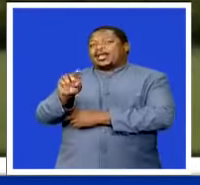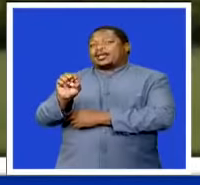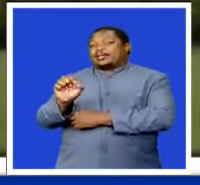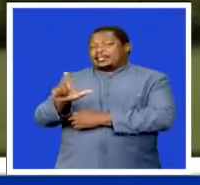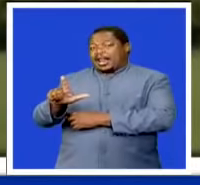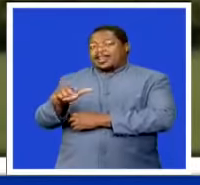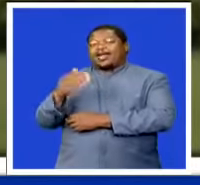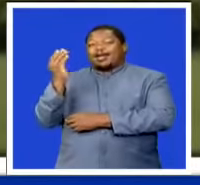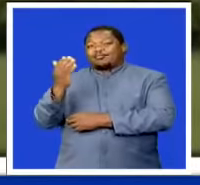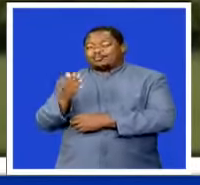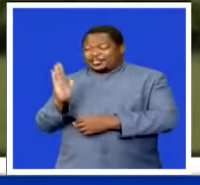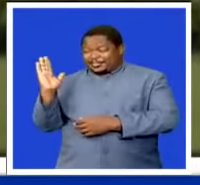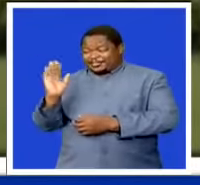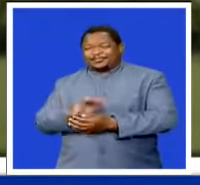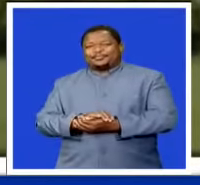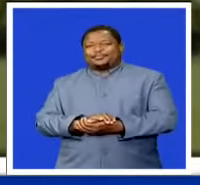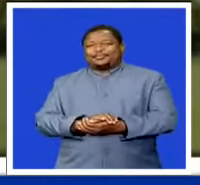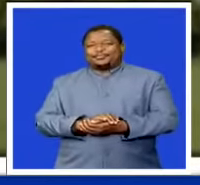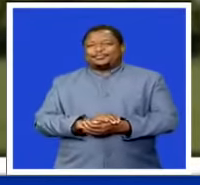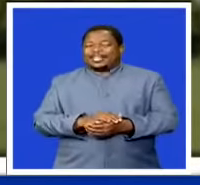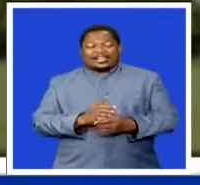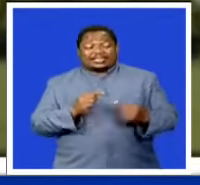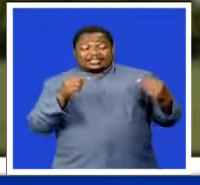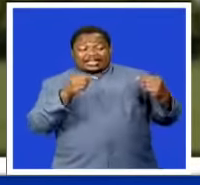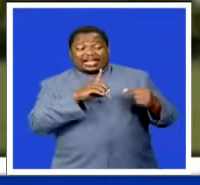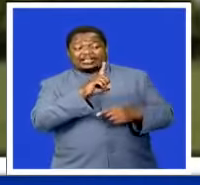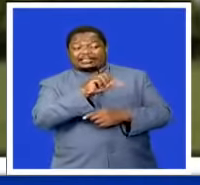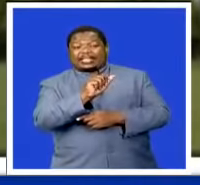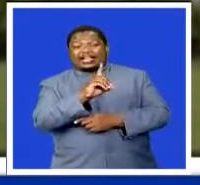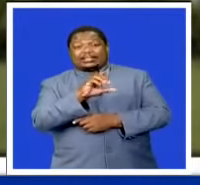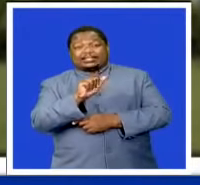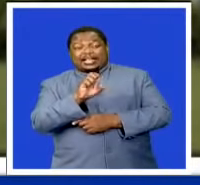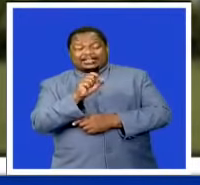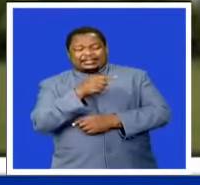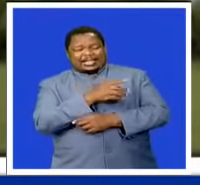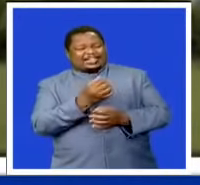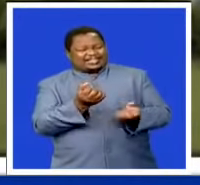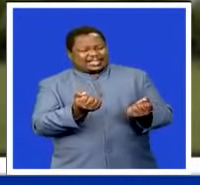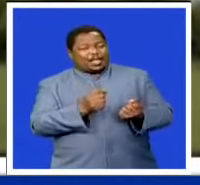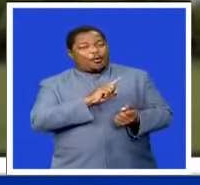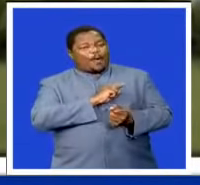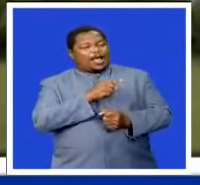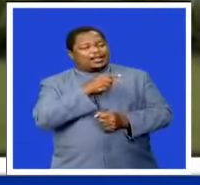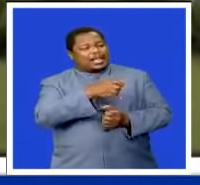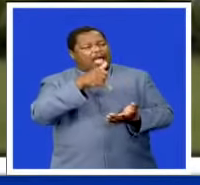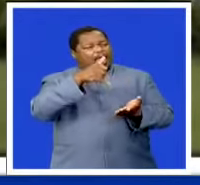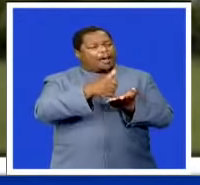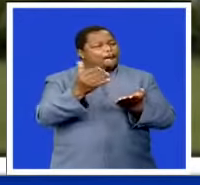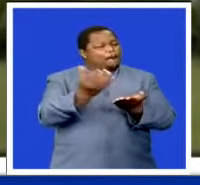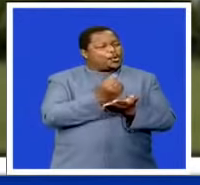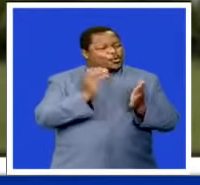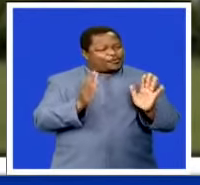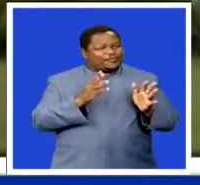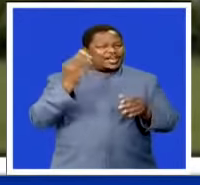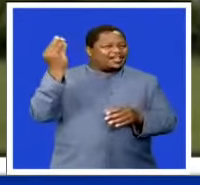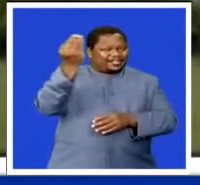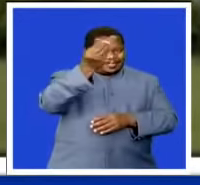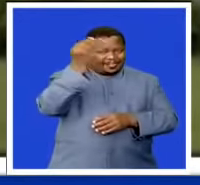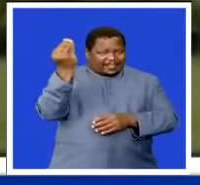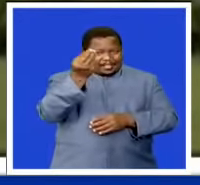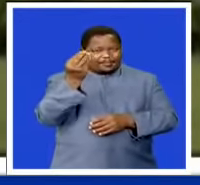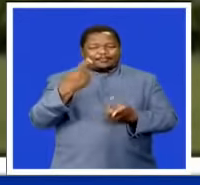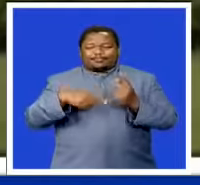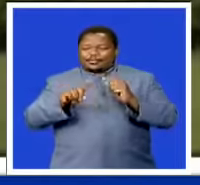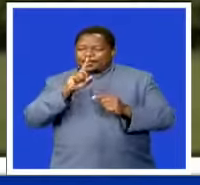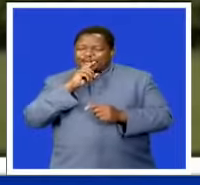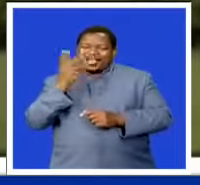uthi bekulikhulu kakhulu njengalokhu bebadlala nabo champion kepha ke kudlala nabo ngiko lokupenda ukuthi batimisele kangaka nje kani ke.